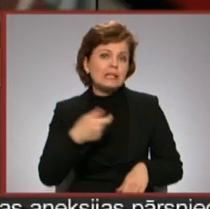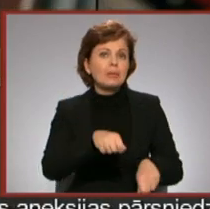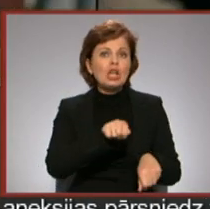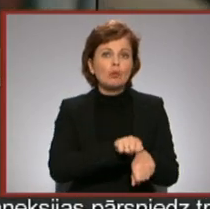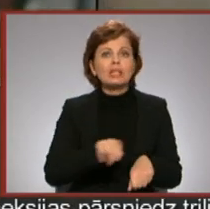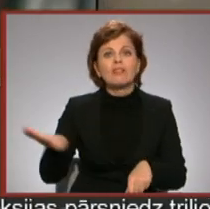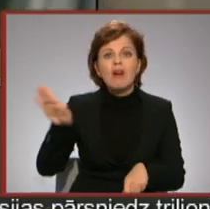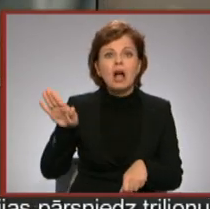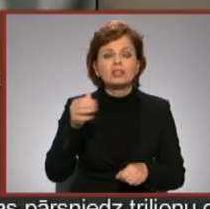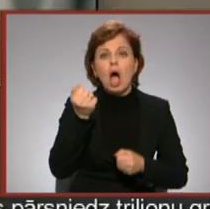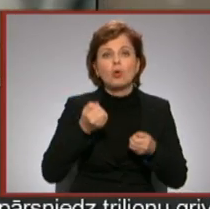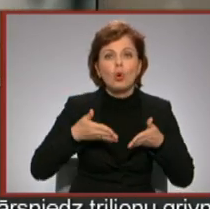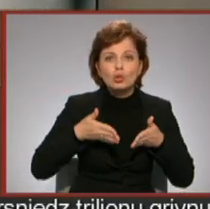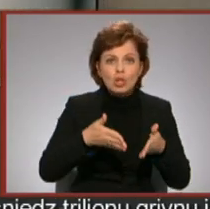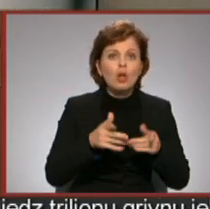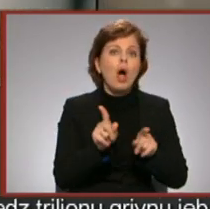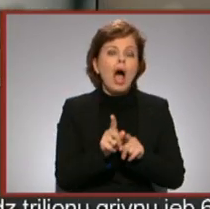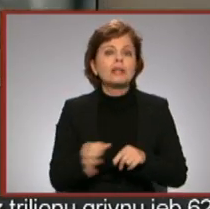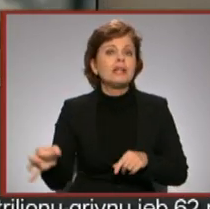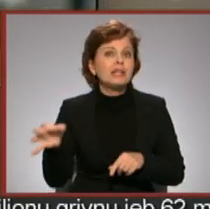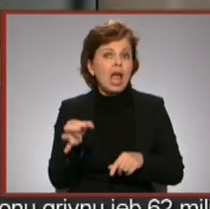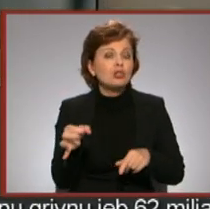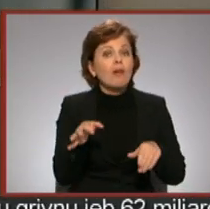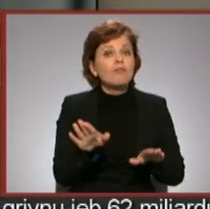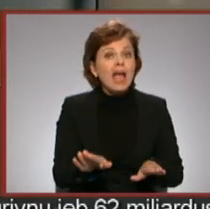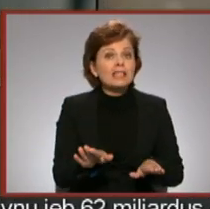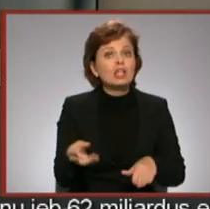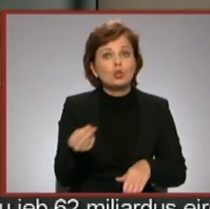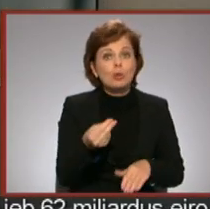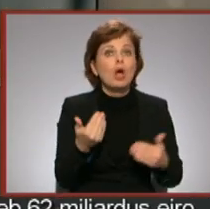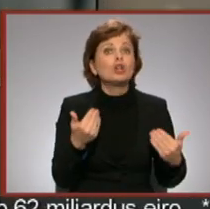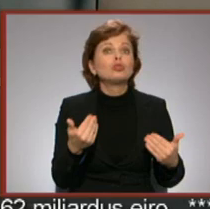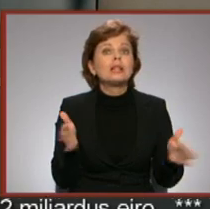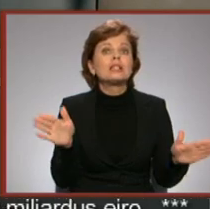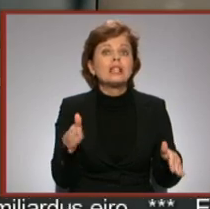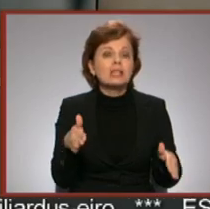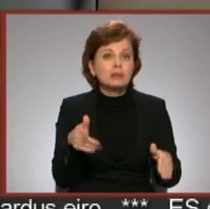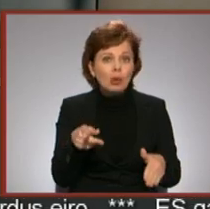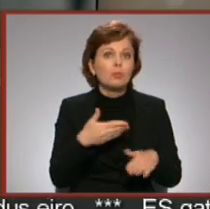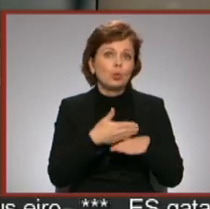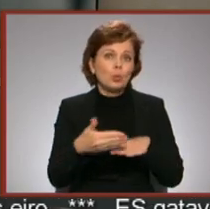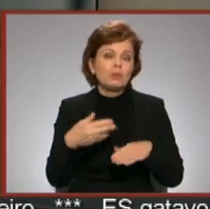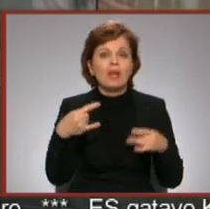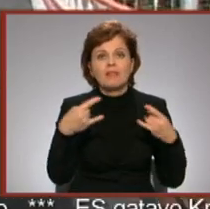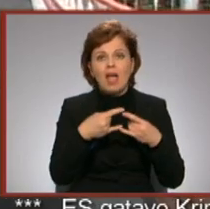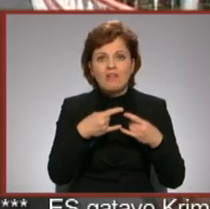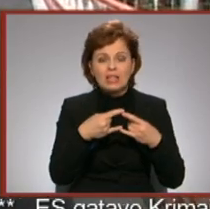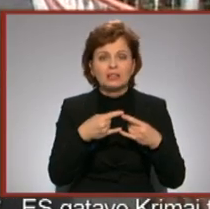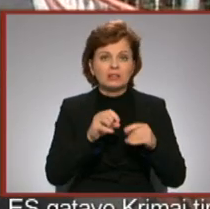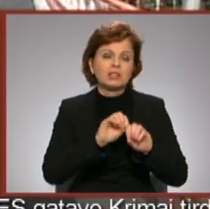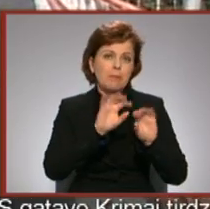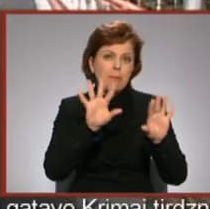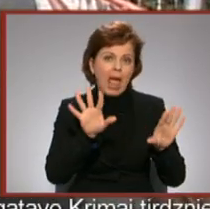arī reģionālās un vietējās nozīmes. No šodien sasauktās sanāksmes turpina TV Spektrs.